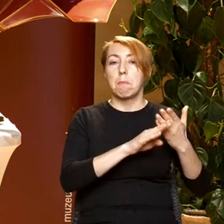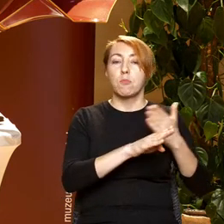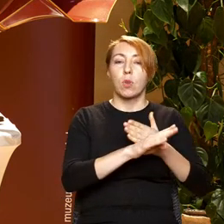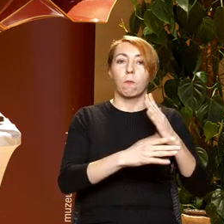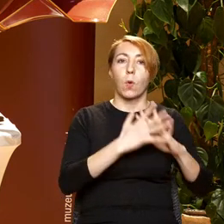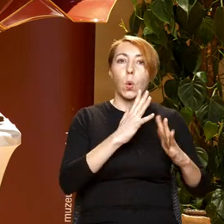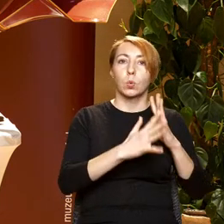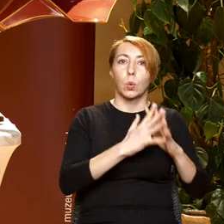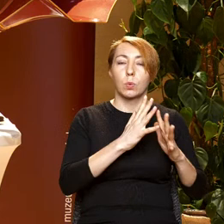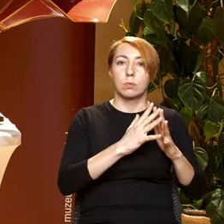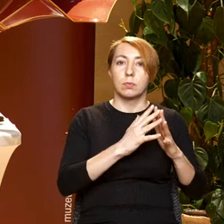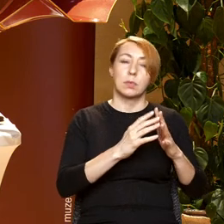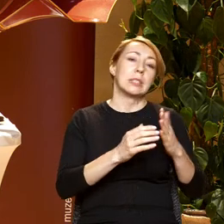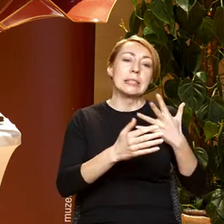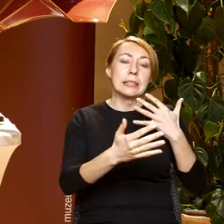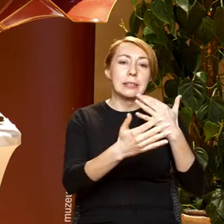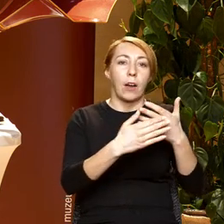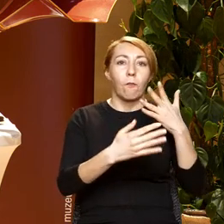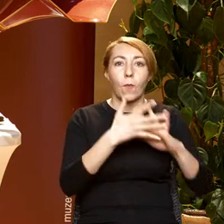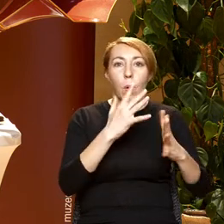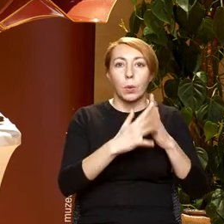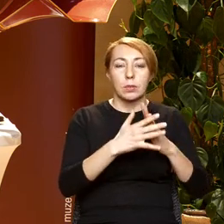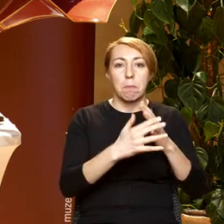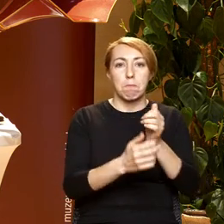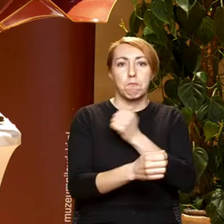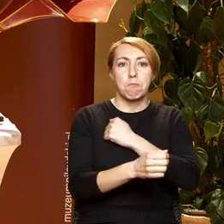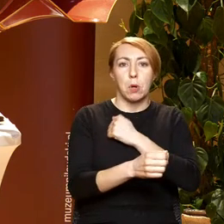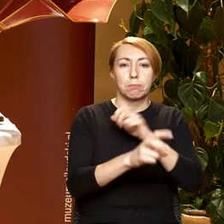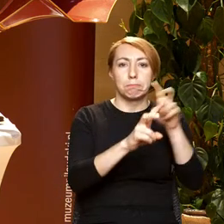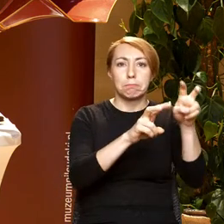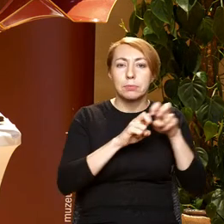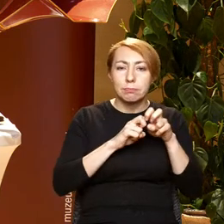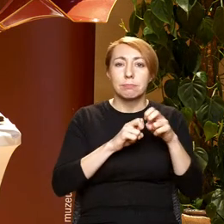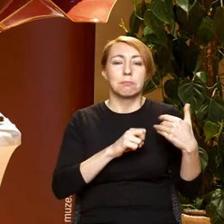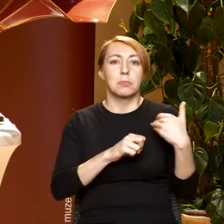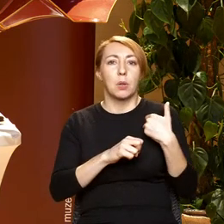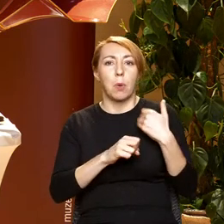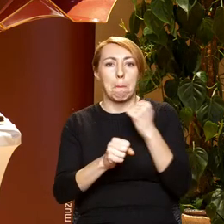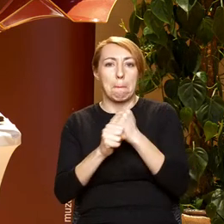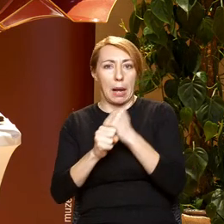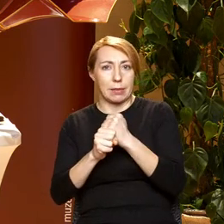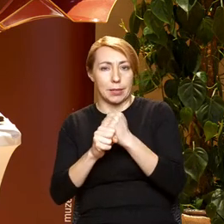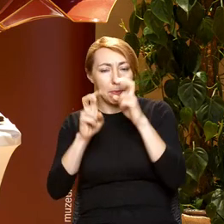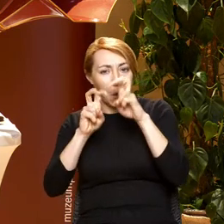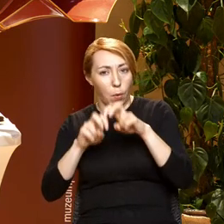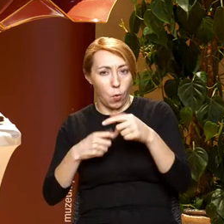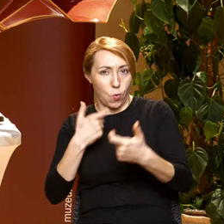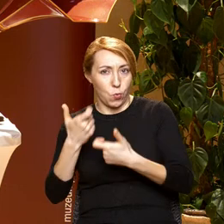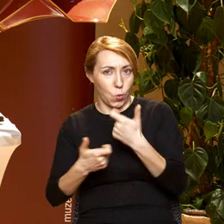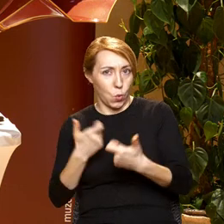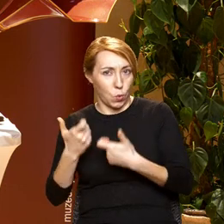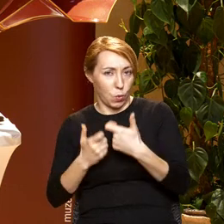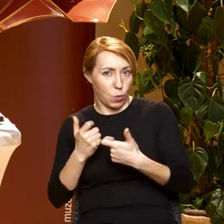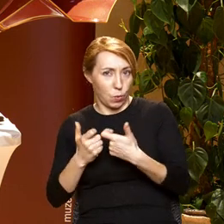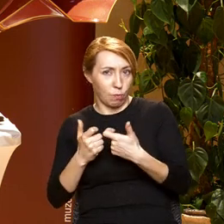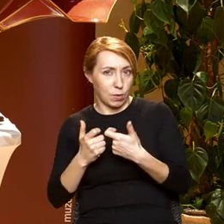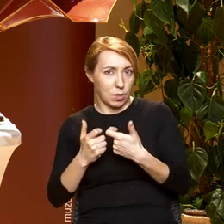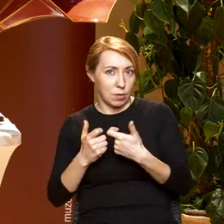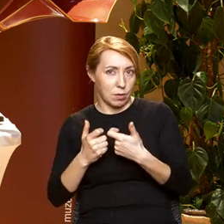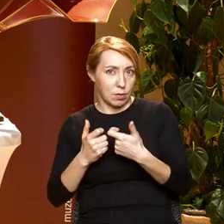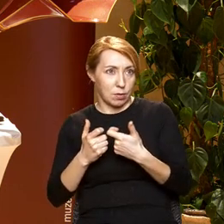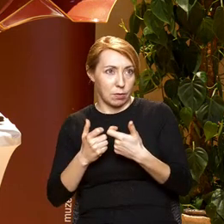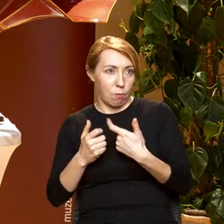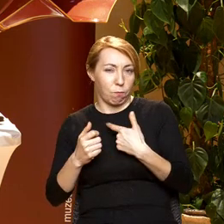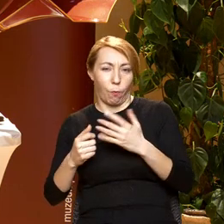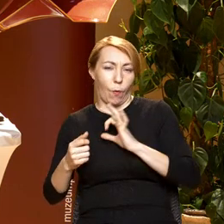wojną, dosłownie w przededniu wojny, wypożyczył kilka tych wałków do pracy naukowej, którą prowadził w